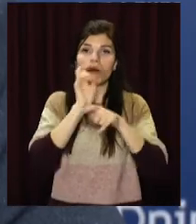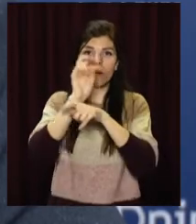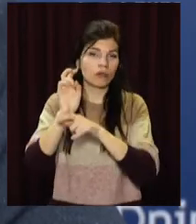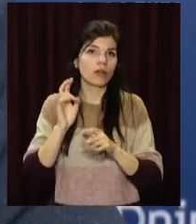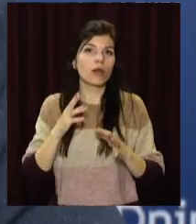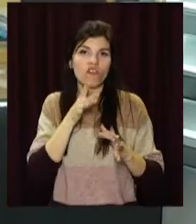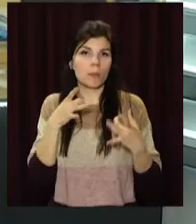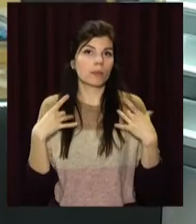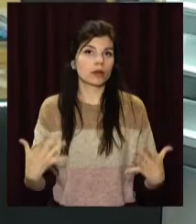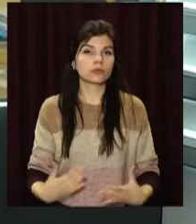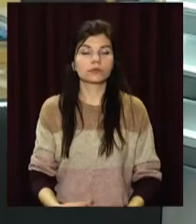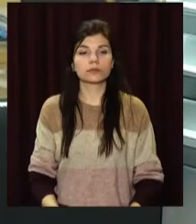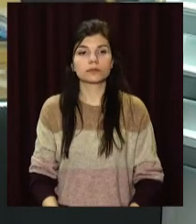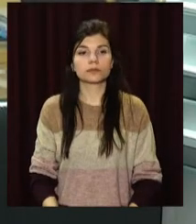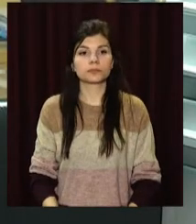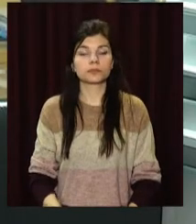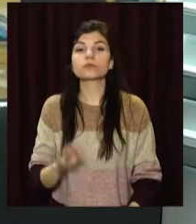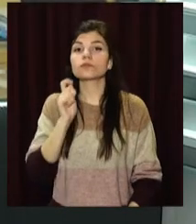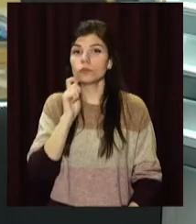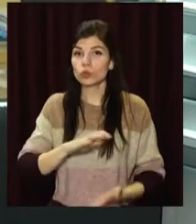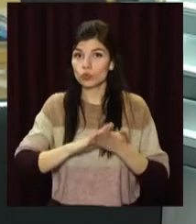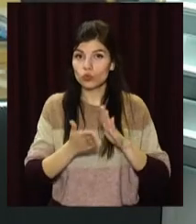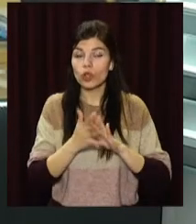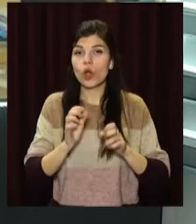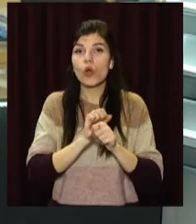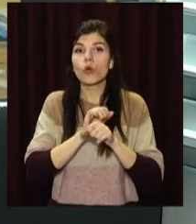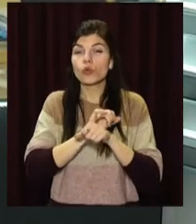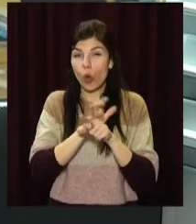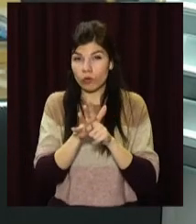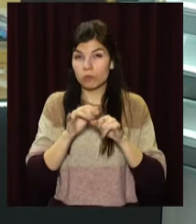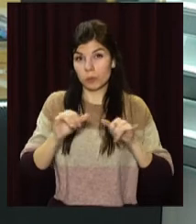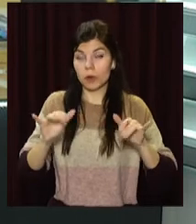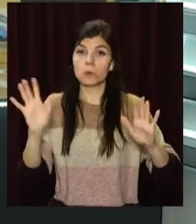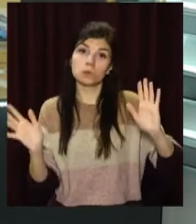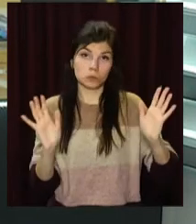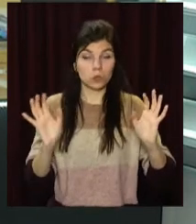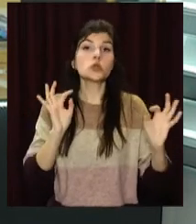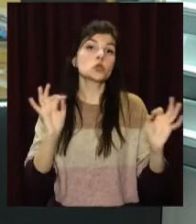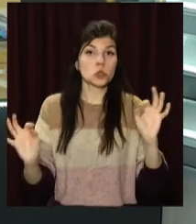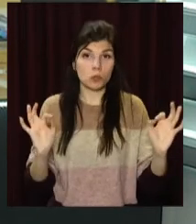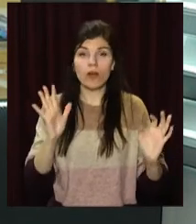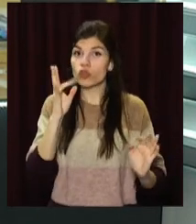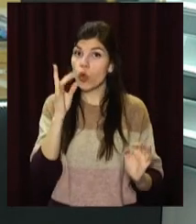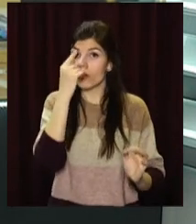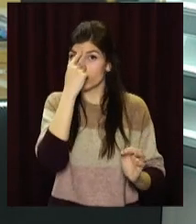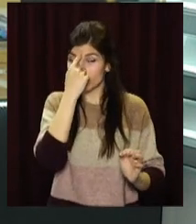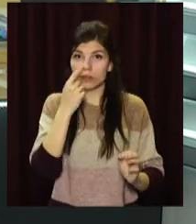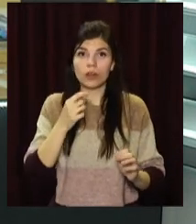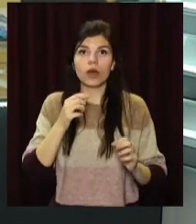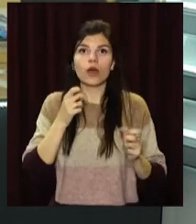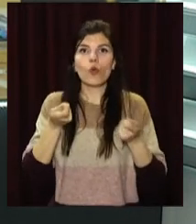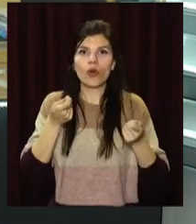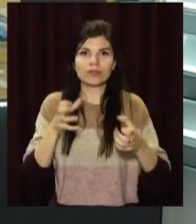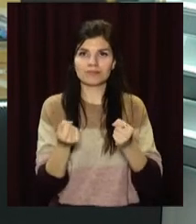свят. В Україні ситуація з поширенням корони більш-менш стабільна. Натомість в Індії не можуть взяти вірус під